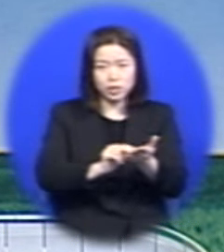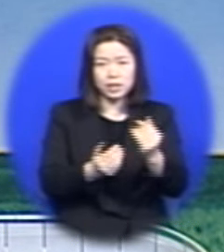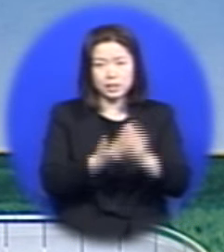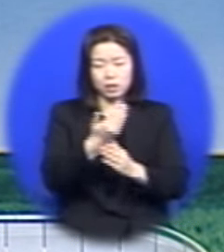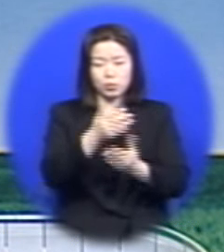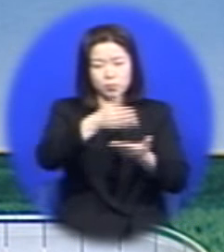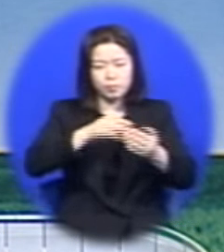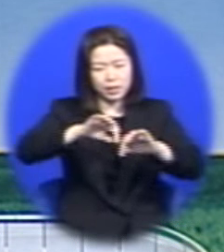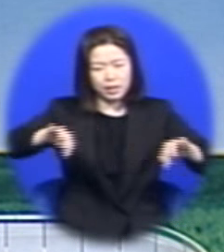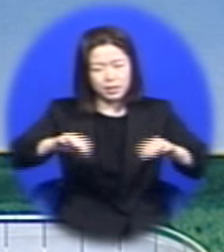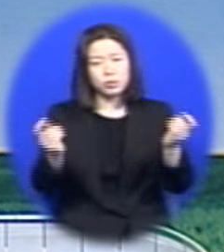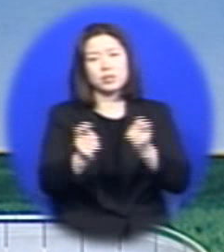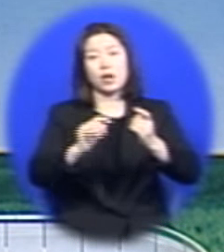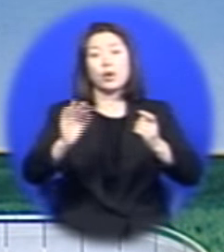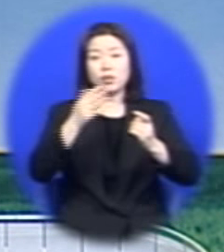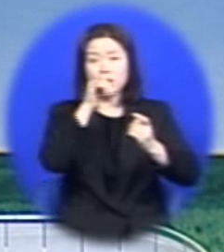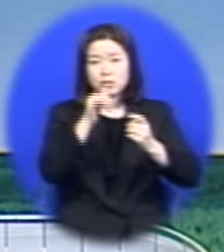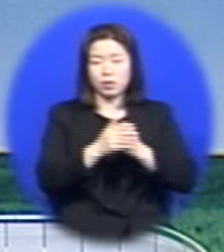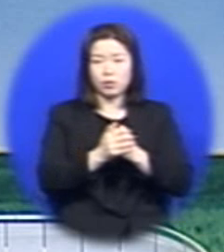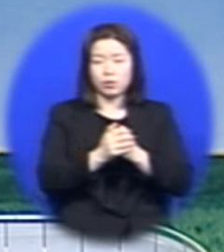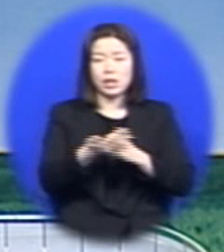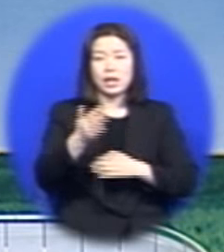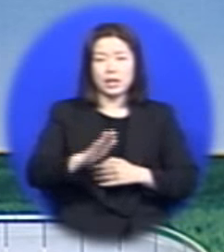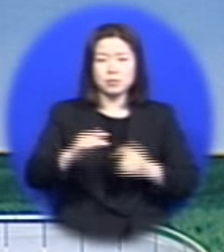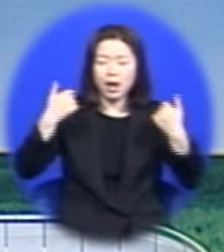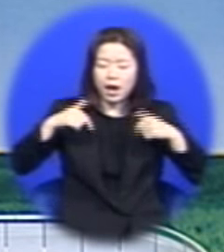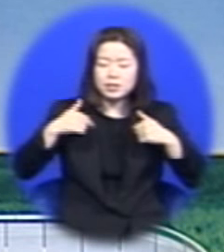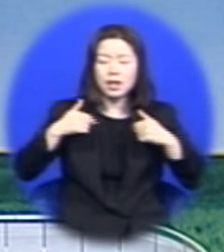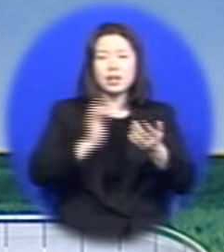싸워요. 우린 언제나 예수 그리스도로 모여야 돼요.